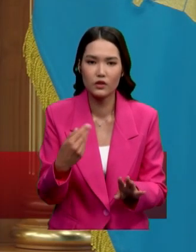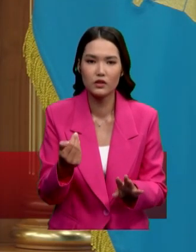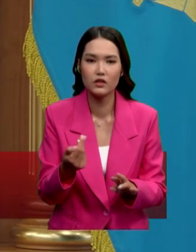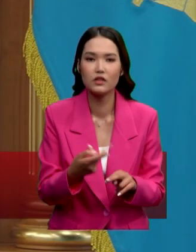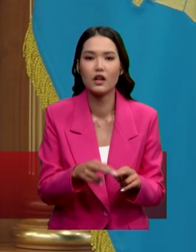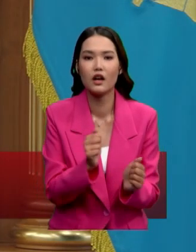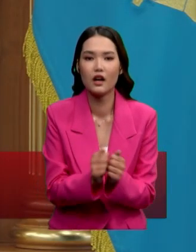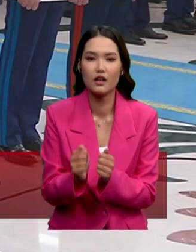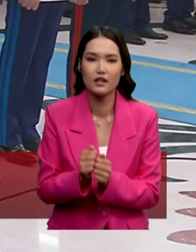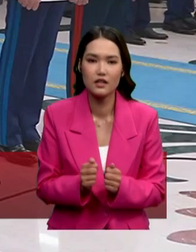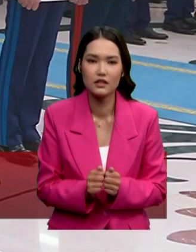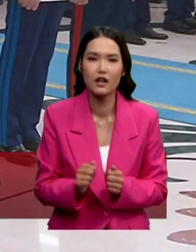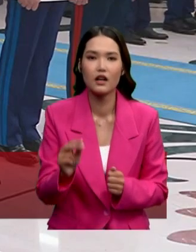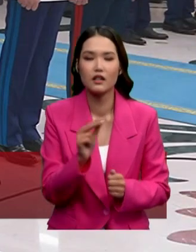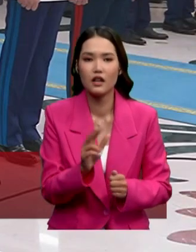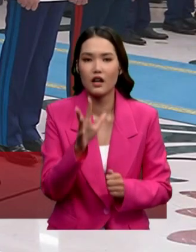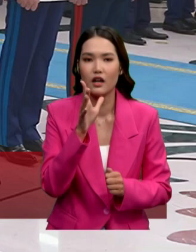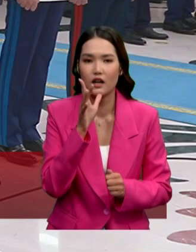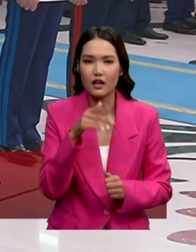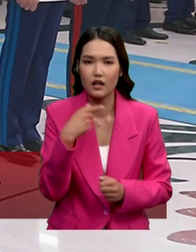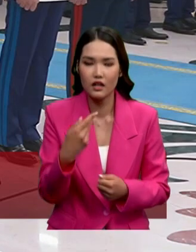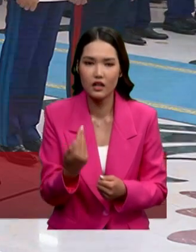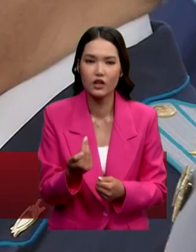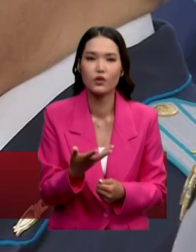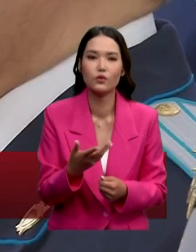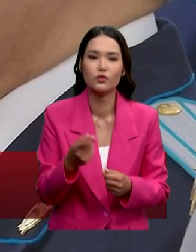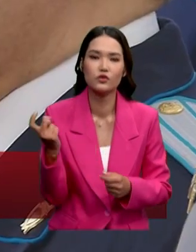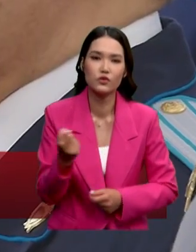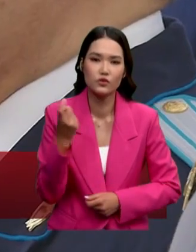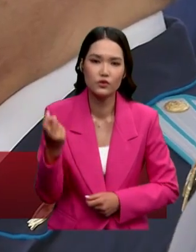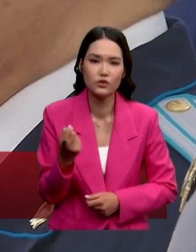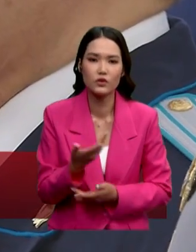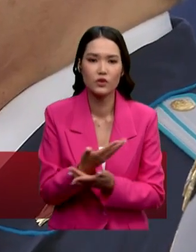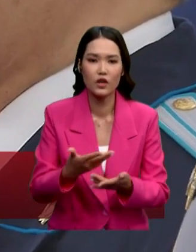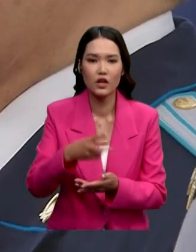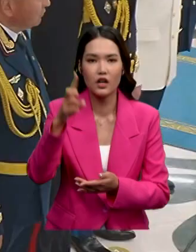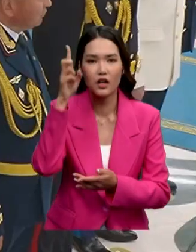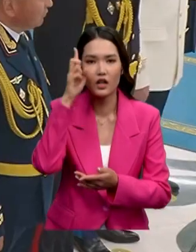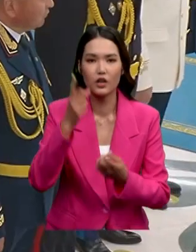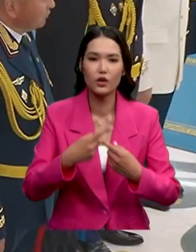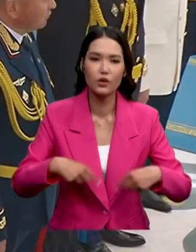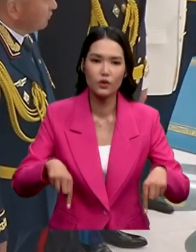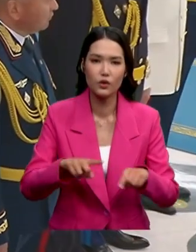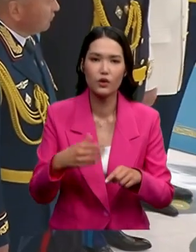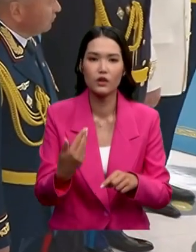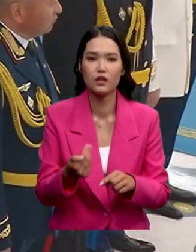жайдаға сақадай сай болуымыз айрықша маңызды. Еліміздің